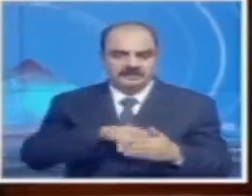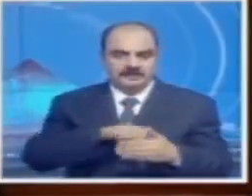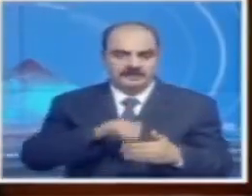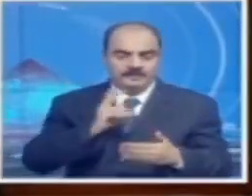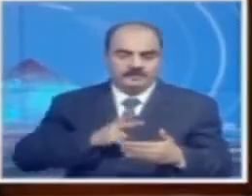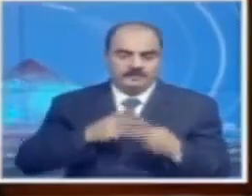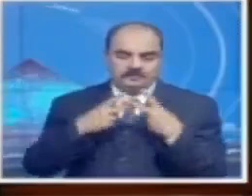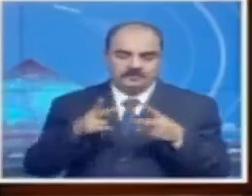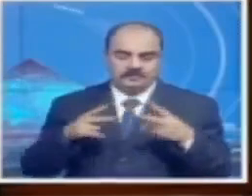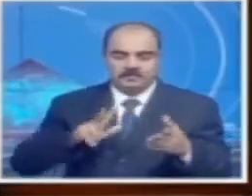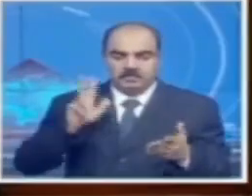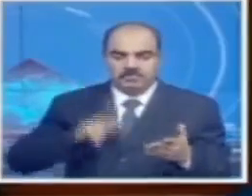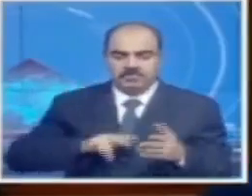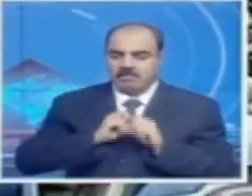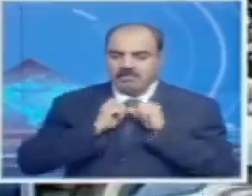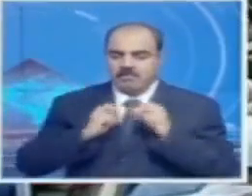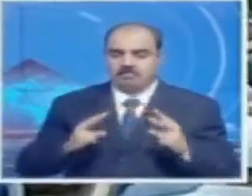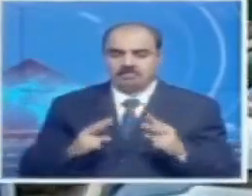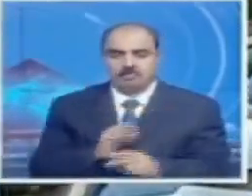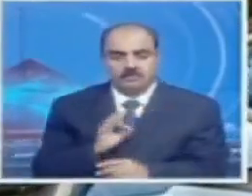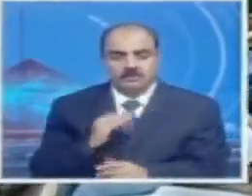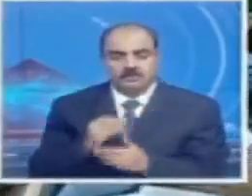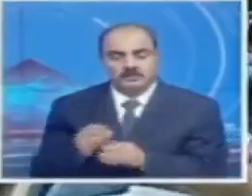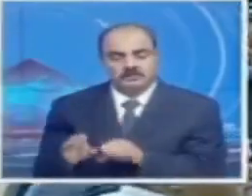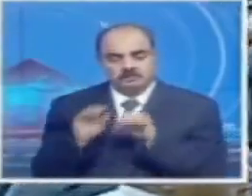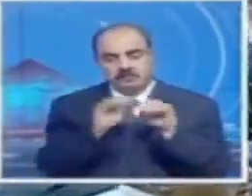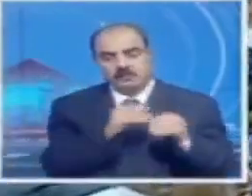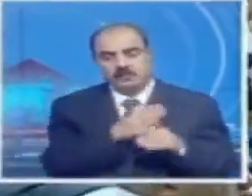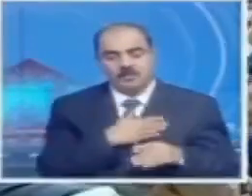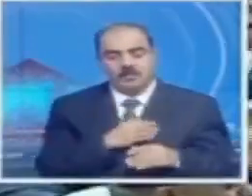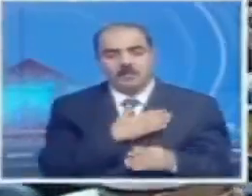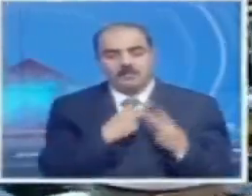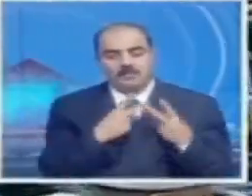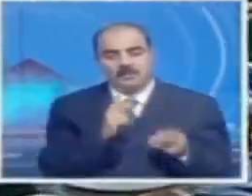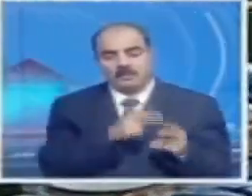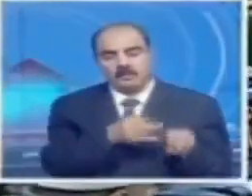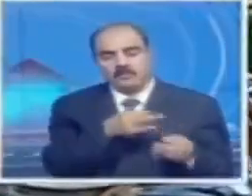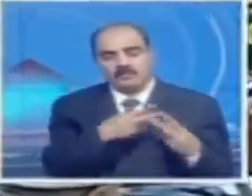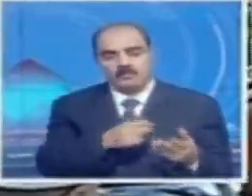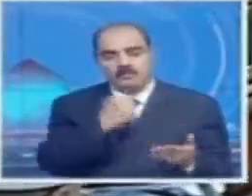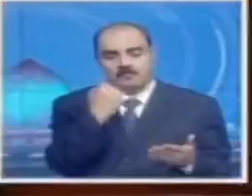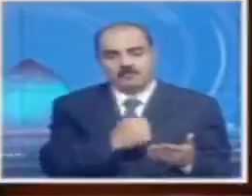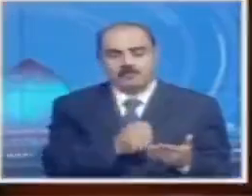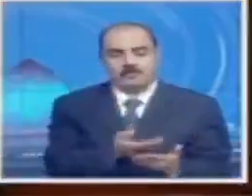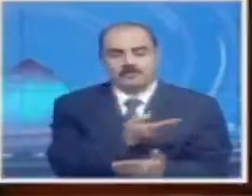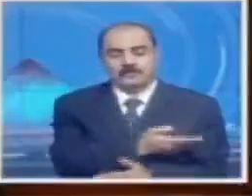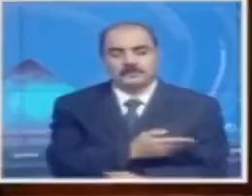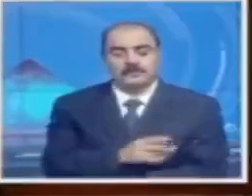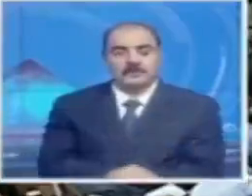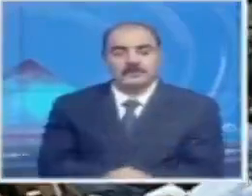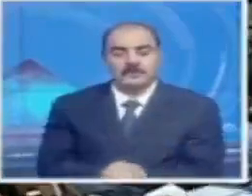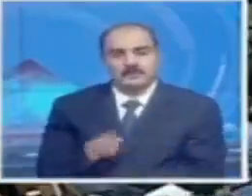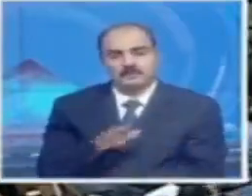فيما يتعلق بالموازنة العامة للدولة، وأحاله رئيس المجلس إلى الحكومة قبل الموافقة النهائية التي ستكون